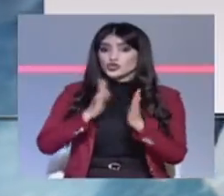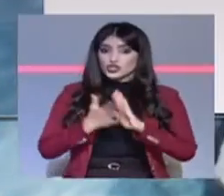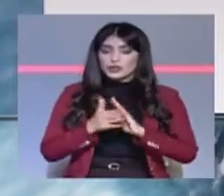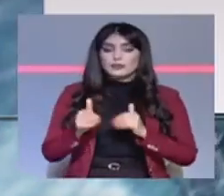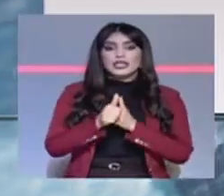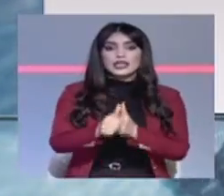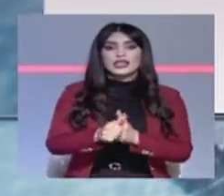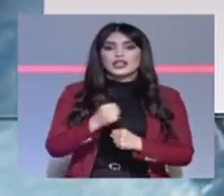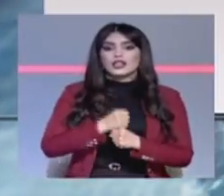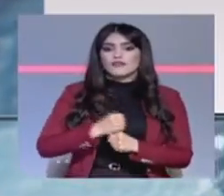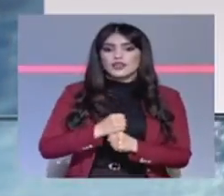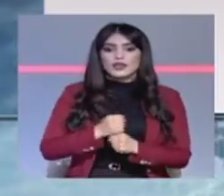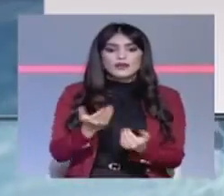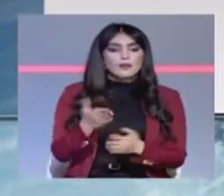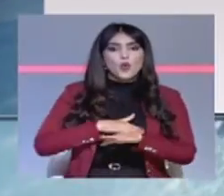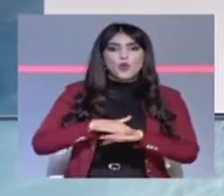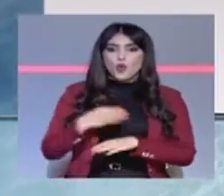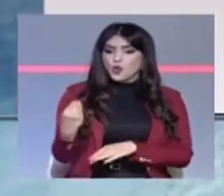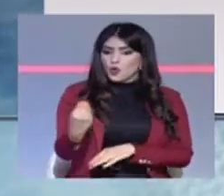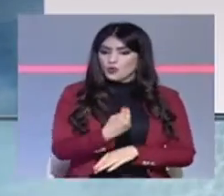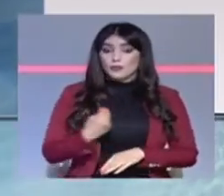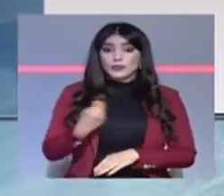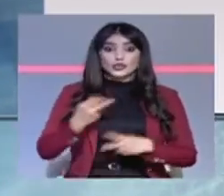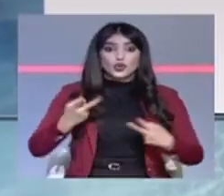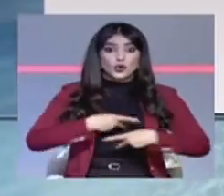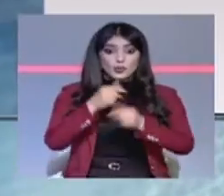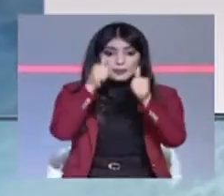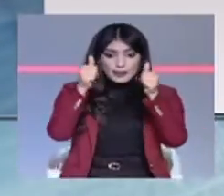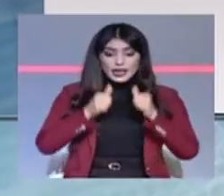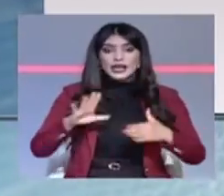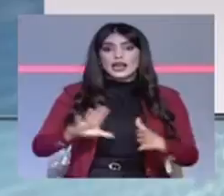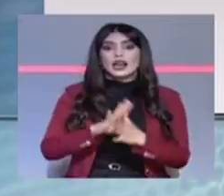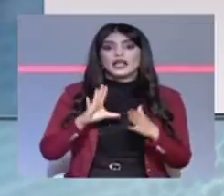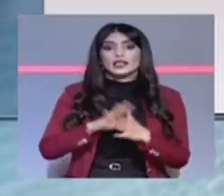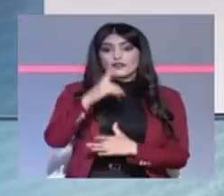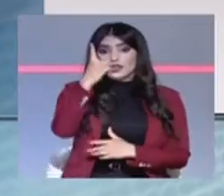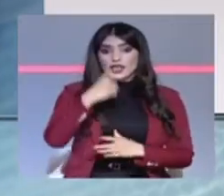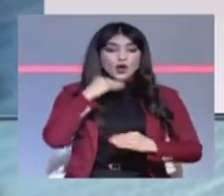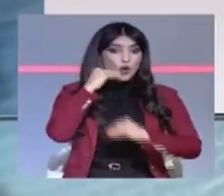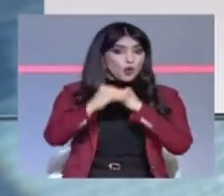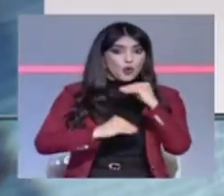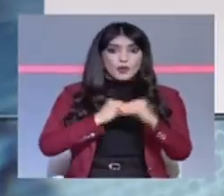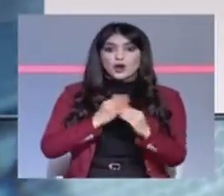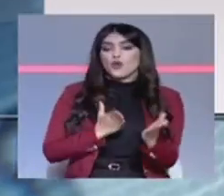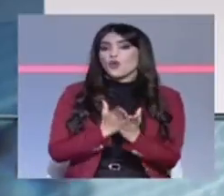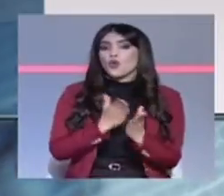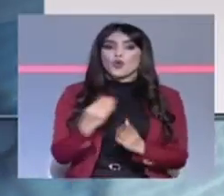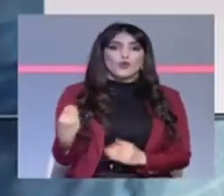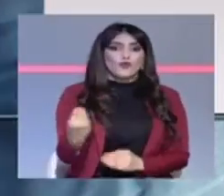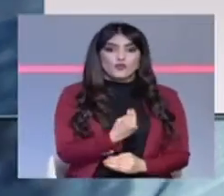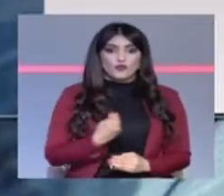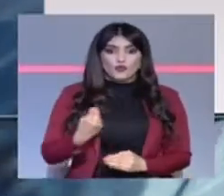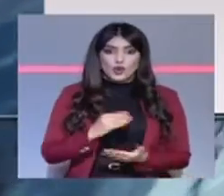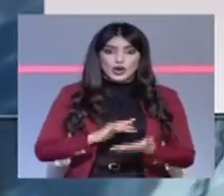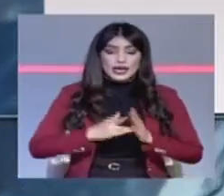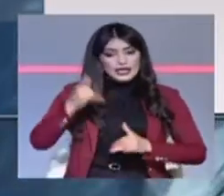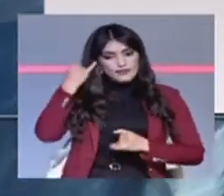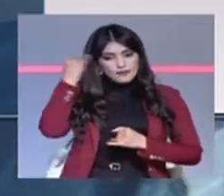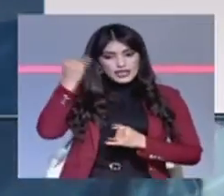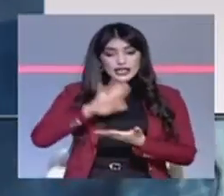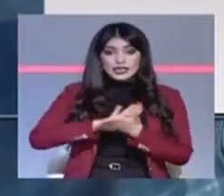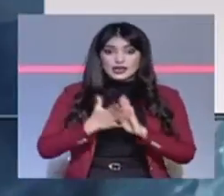في مجال الطفوله وفي بيان اصدرته اليوم بمناسبه الاحتفال باليوم العالمي لحقوق الطفل اقترحت الرابطه